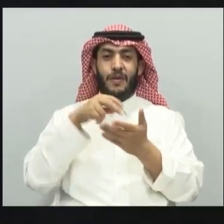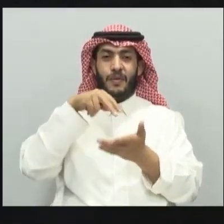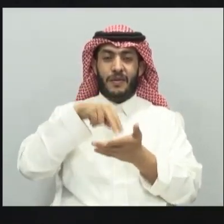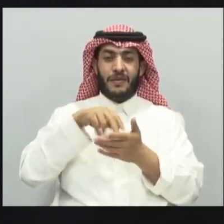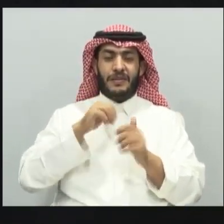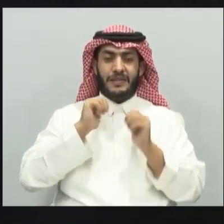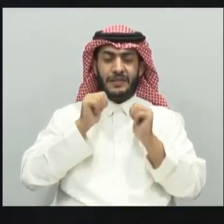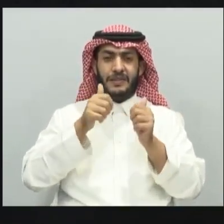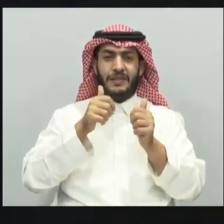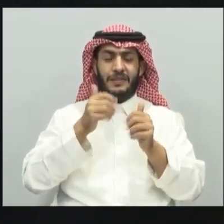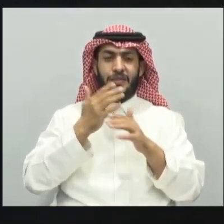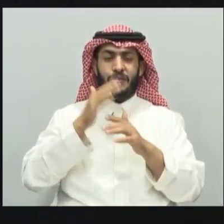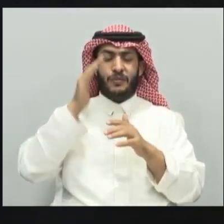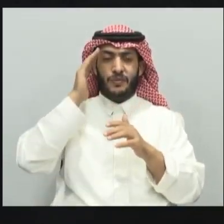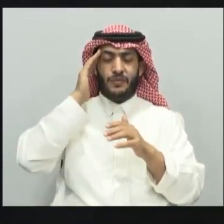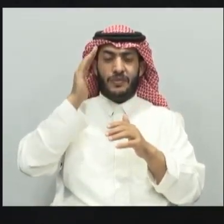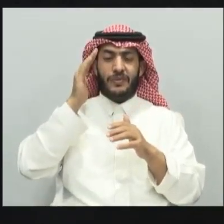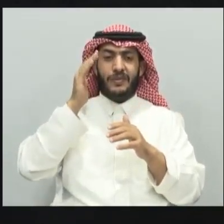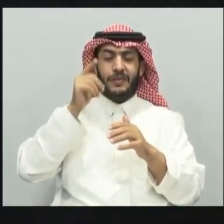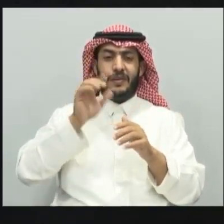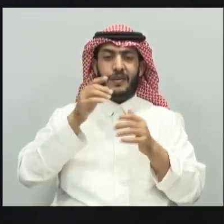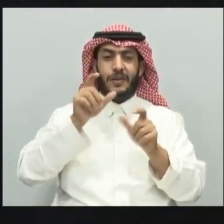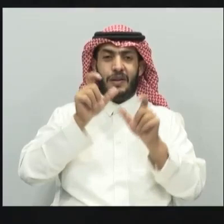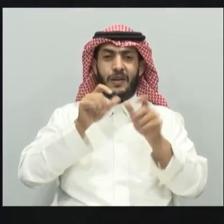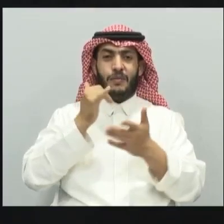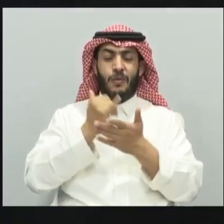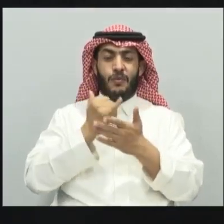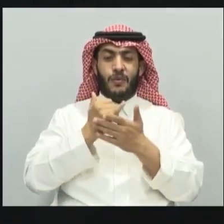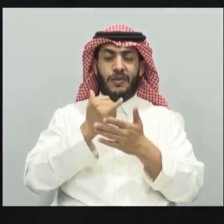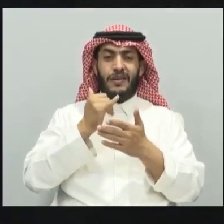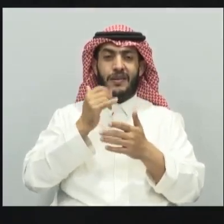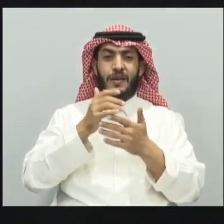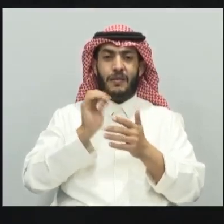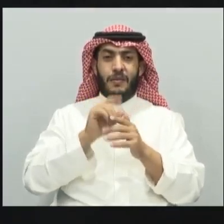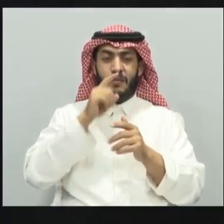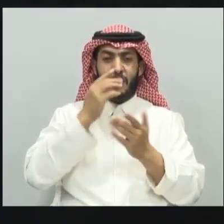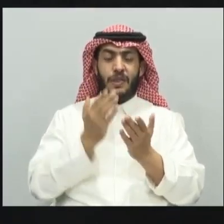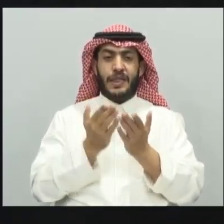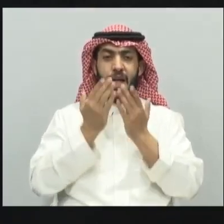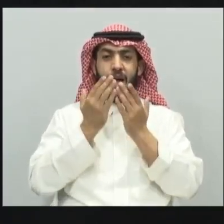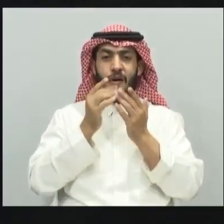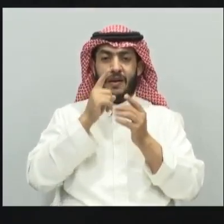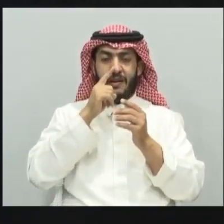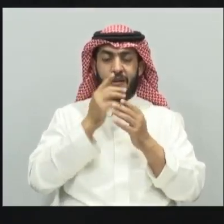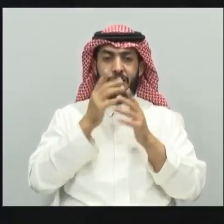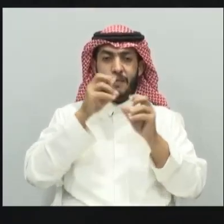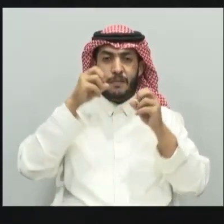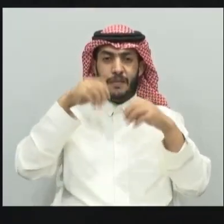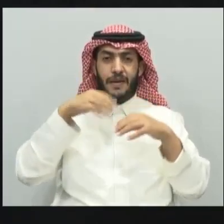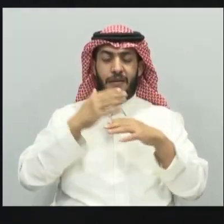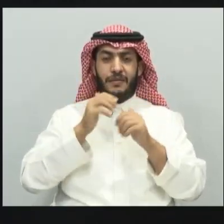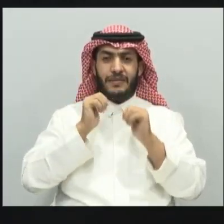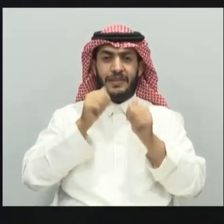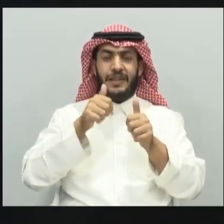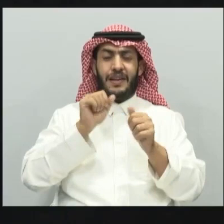على جهود جباره مشكوره لاولئك الائمه الذين لهم منا الدعوات المباركات على ما